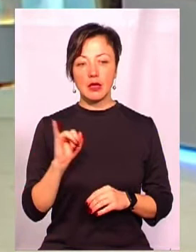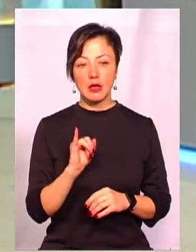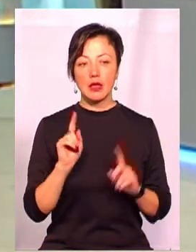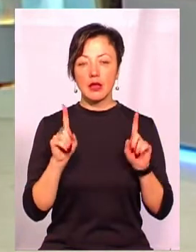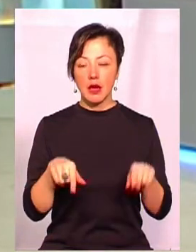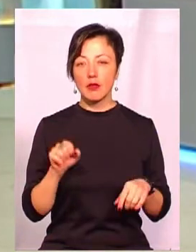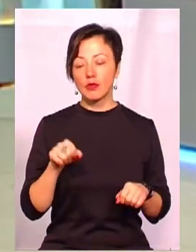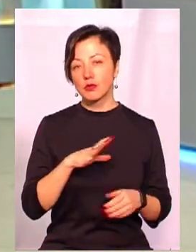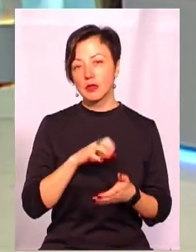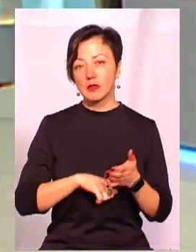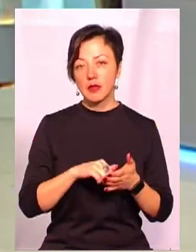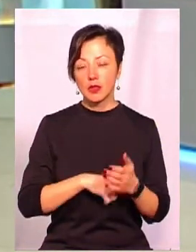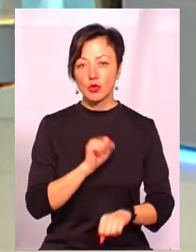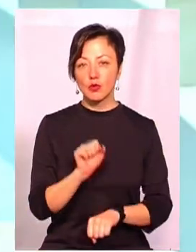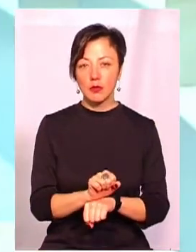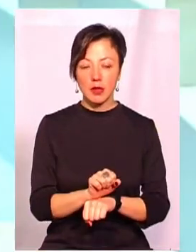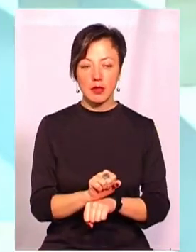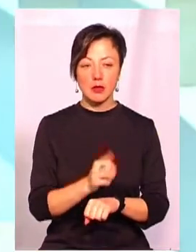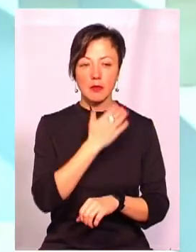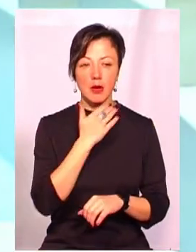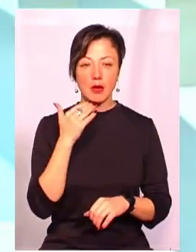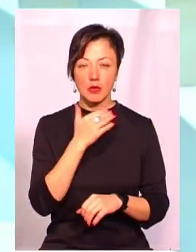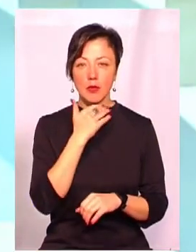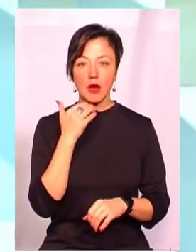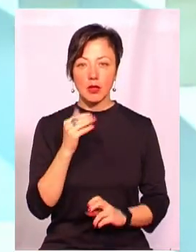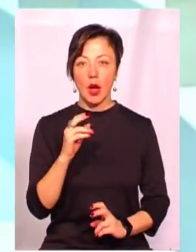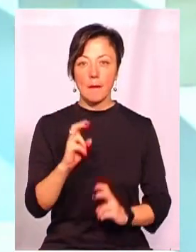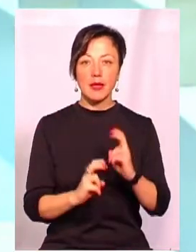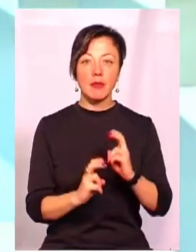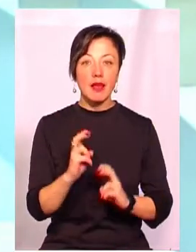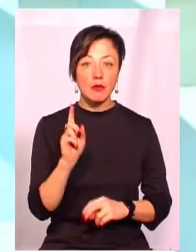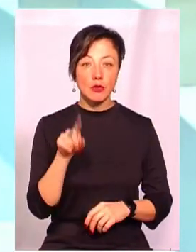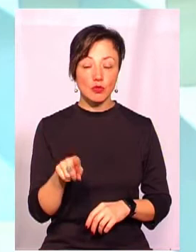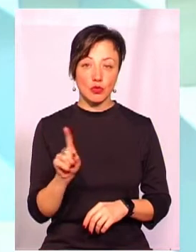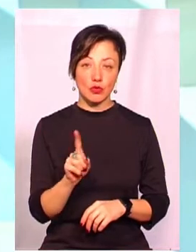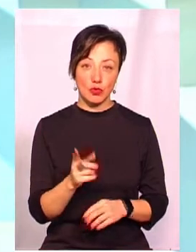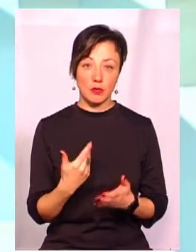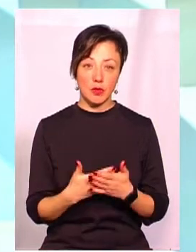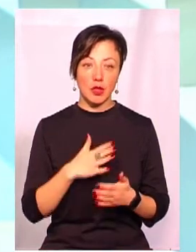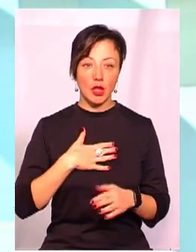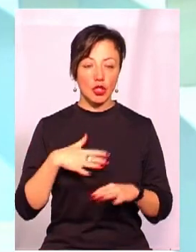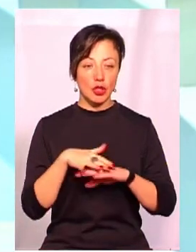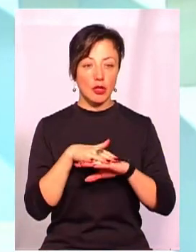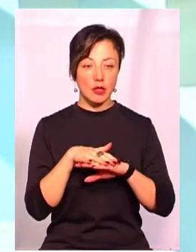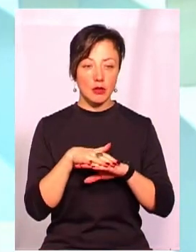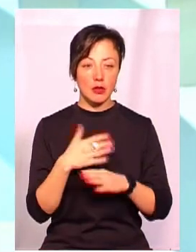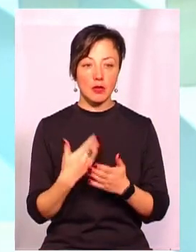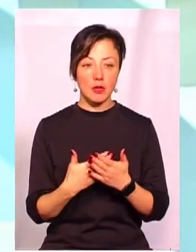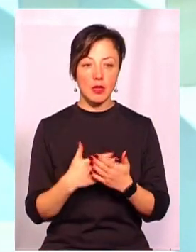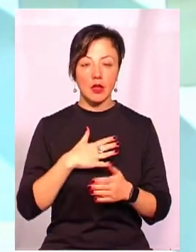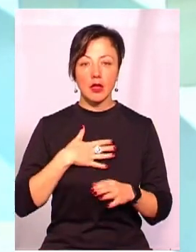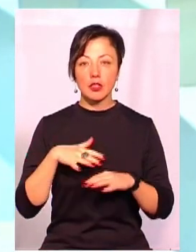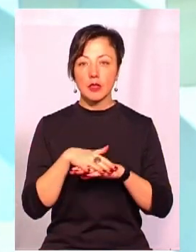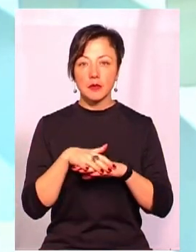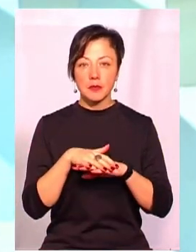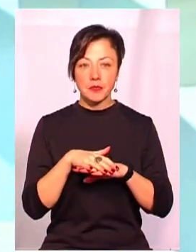навіть може призвести до того, що зупиняться дуже-дуже багато підприємств, тому що, якщо ми візьмемо наш ринок, то, до прикладу, наш